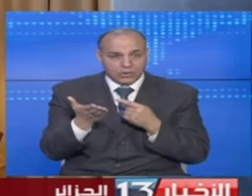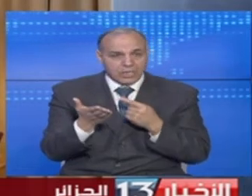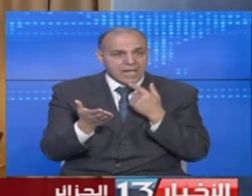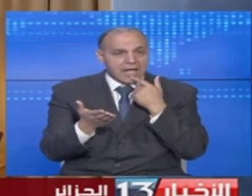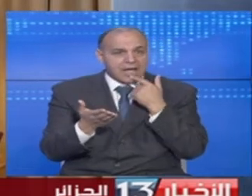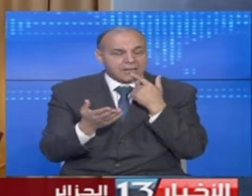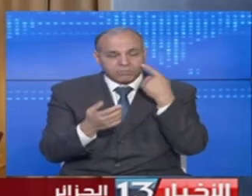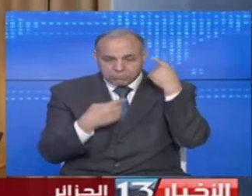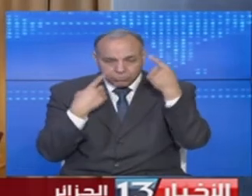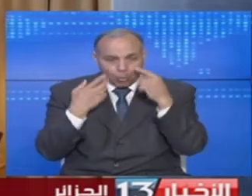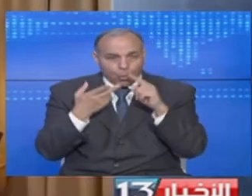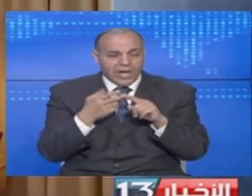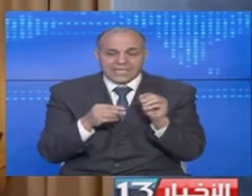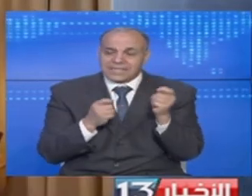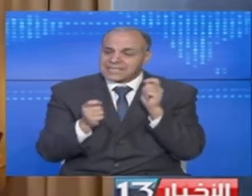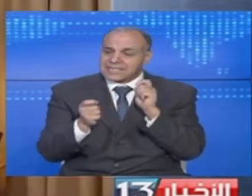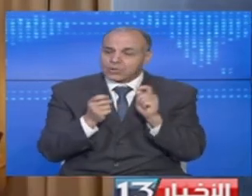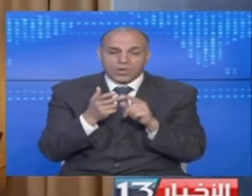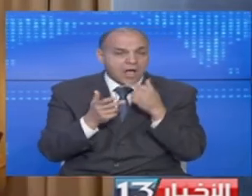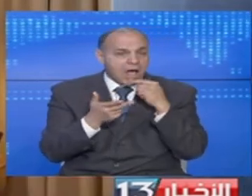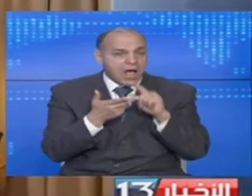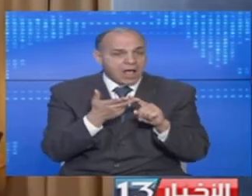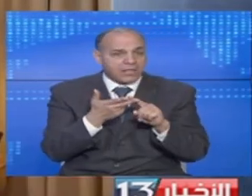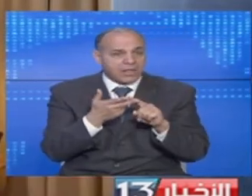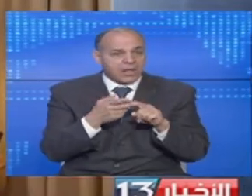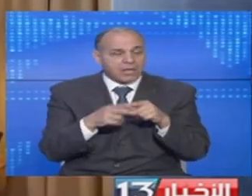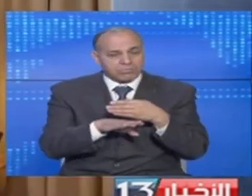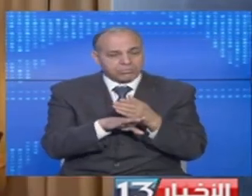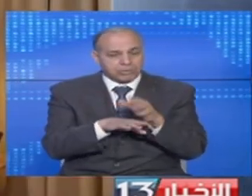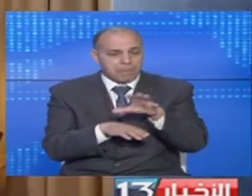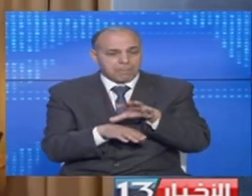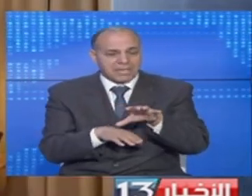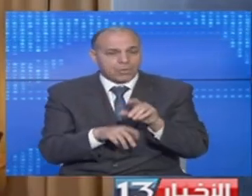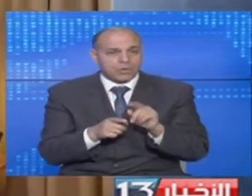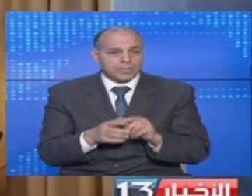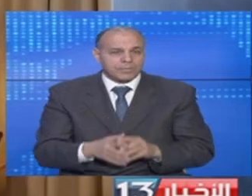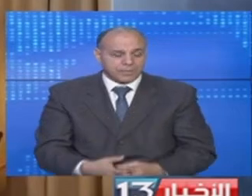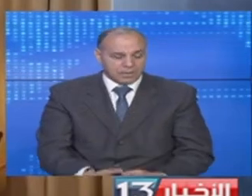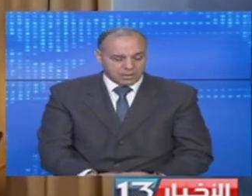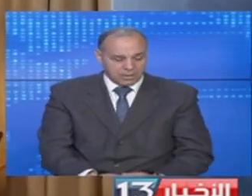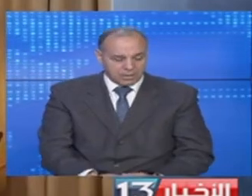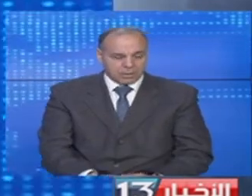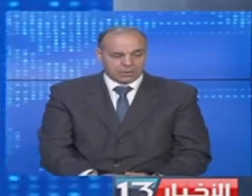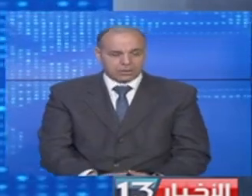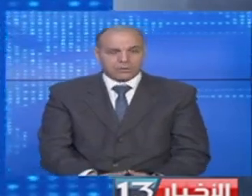كانت تتوقع الأوضاع السياسية التي تجري في المنطقة.